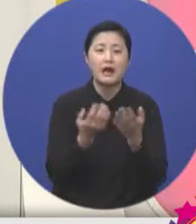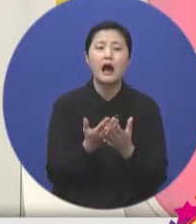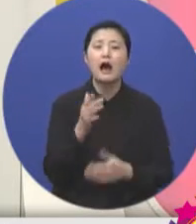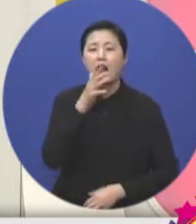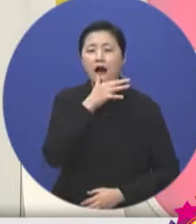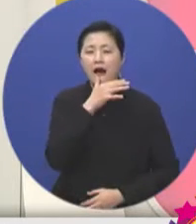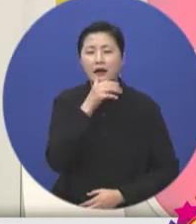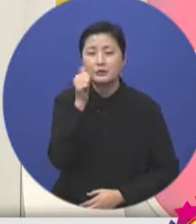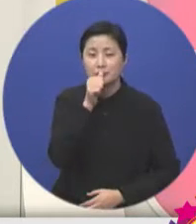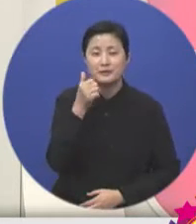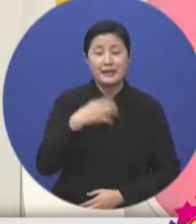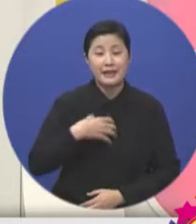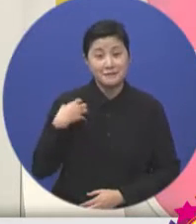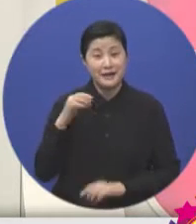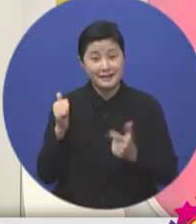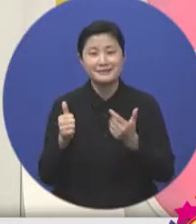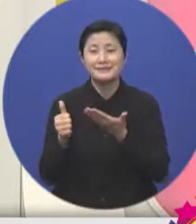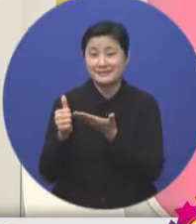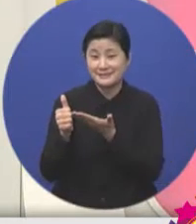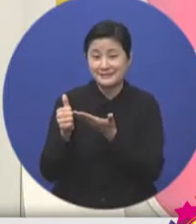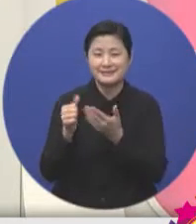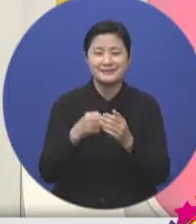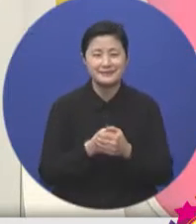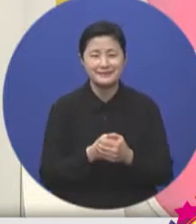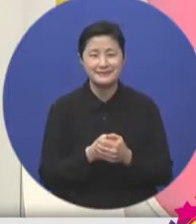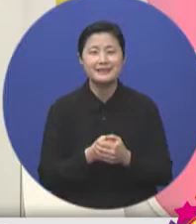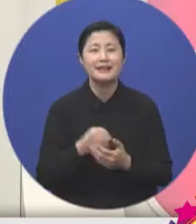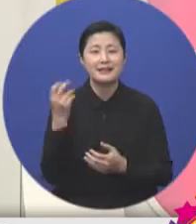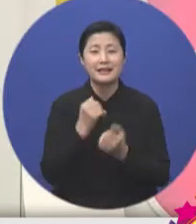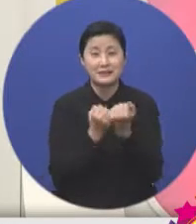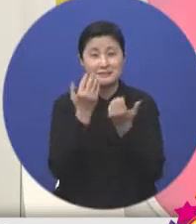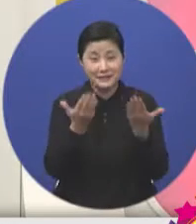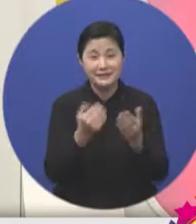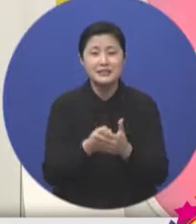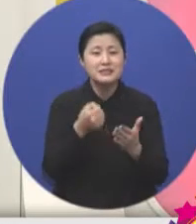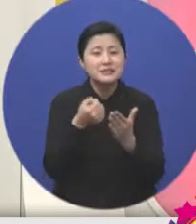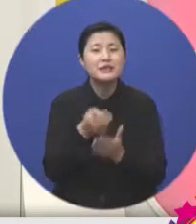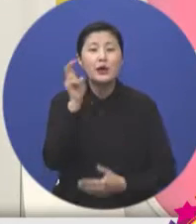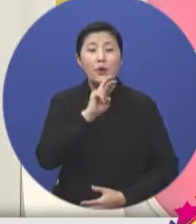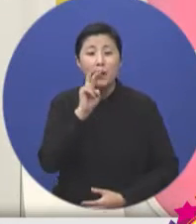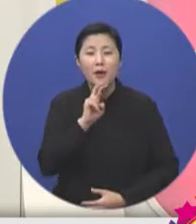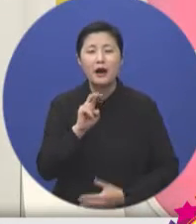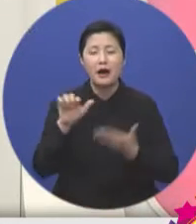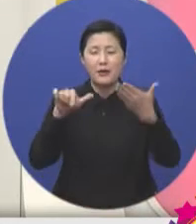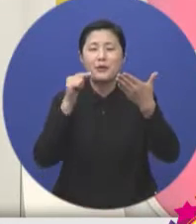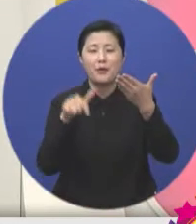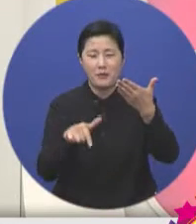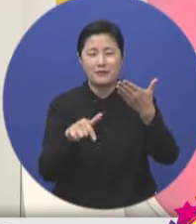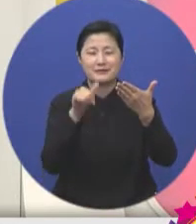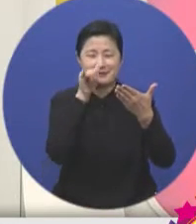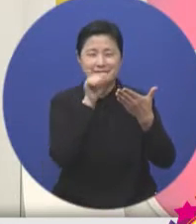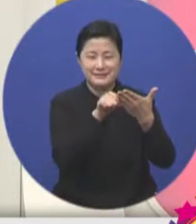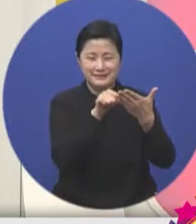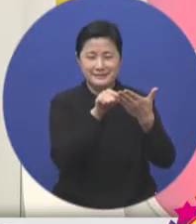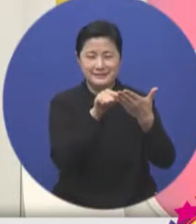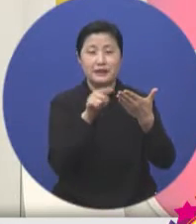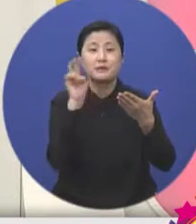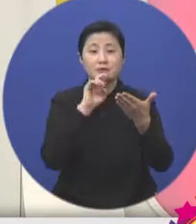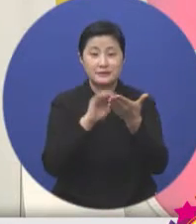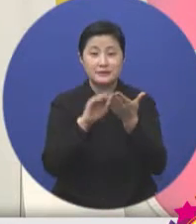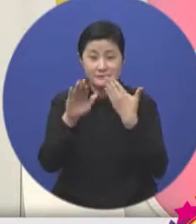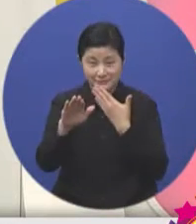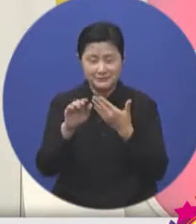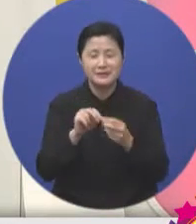그거는 손미 씨가 소개해 주시는 건가요? 네. 다시 한번 할게요. 지정곡은 9곡이 되어 있는데요. 그 네. 곡을 부르신